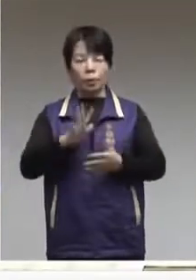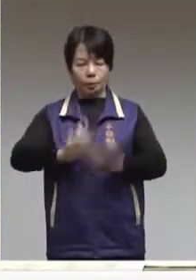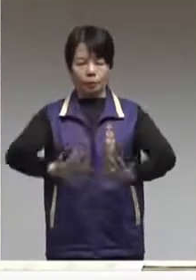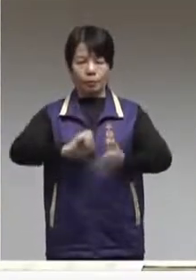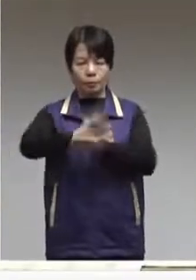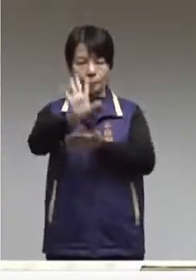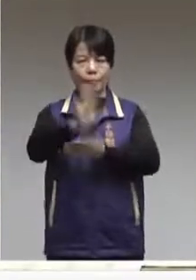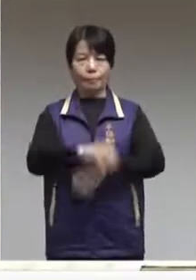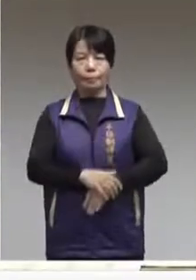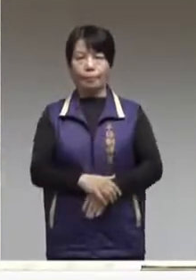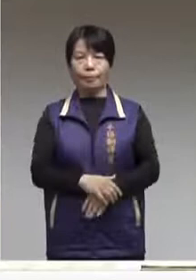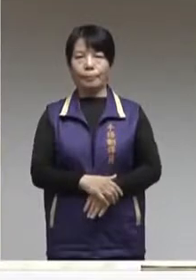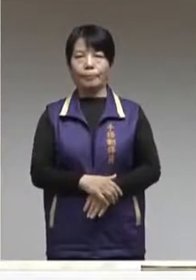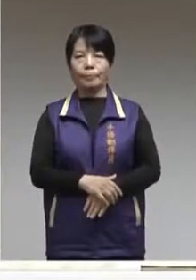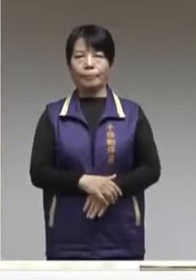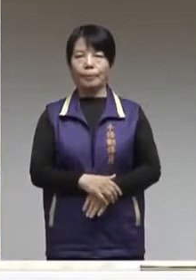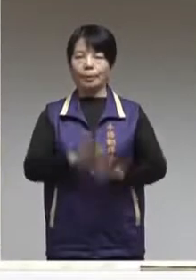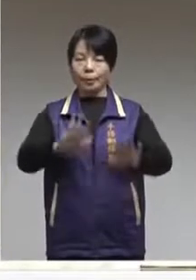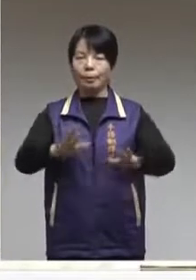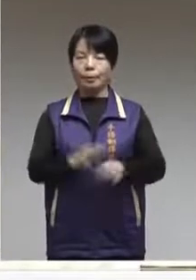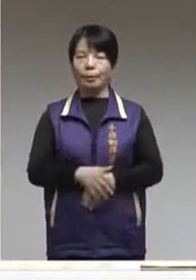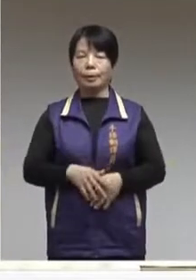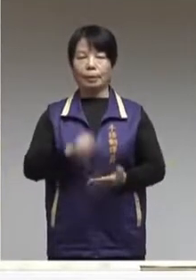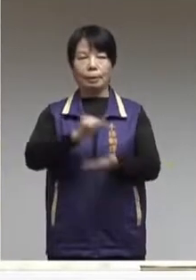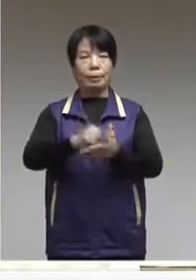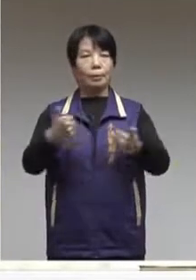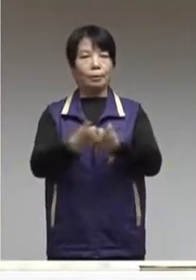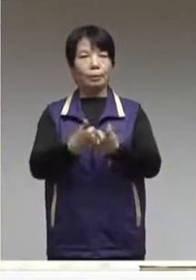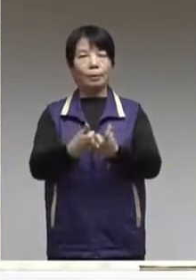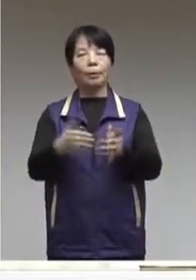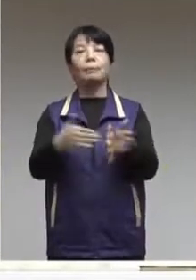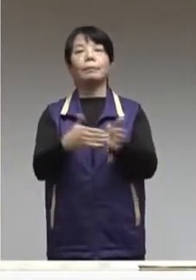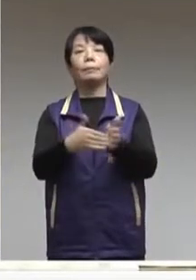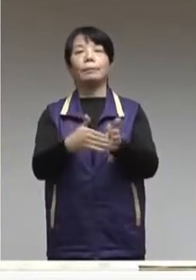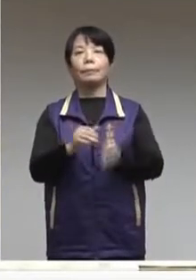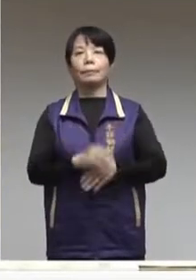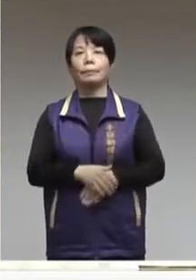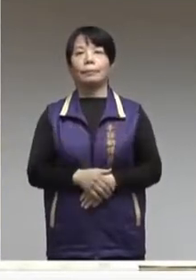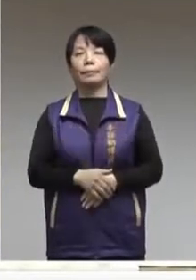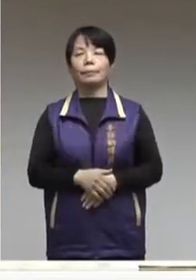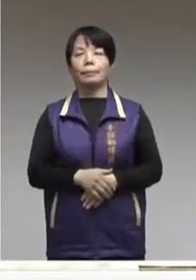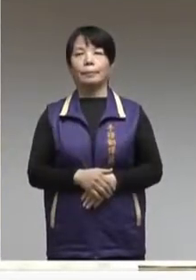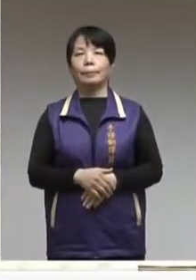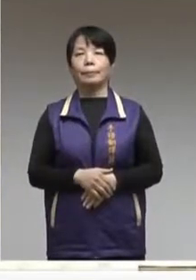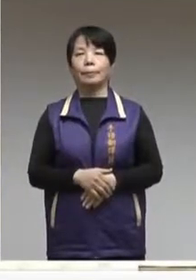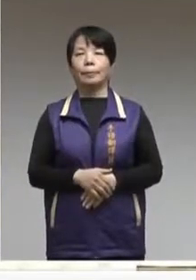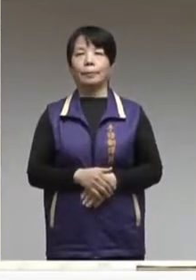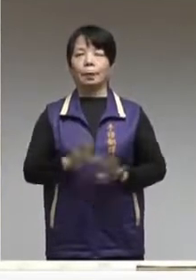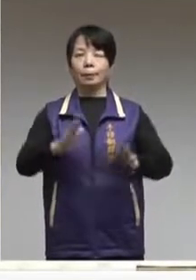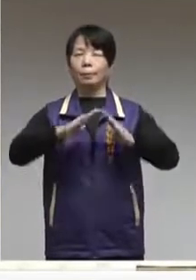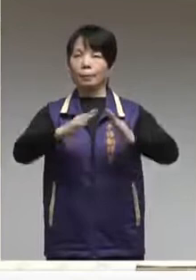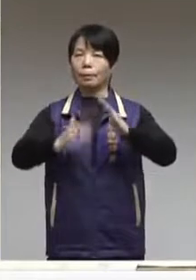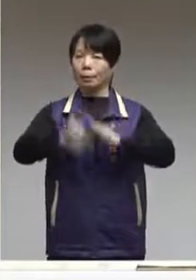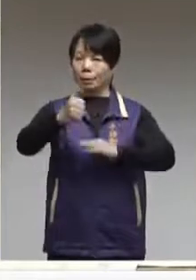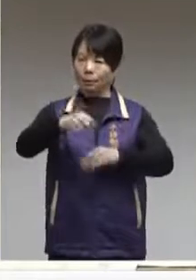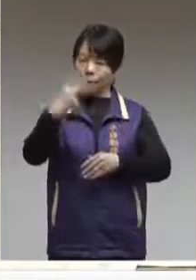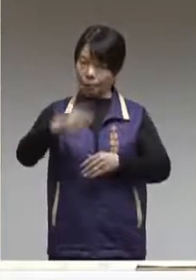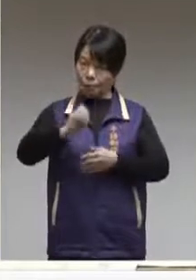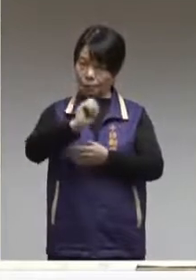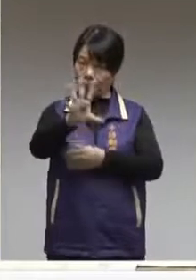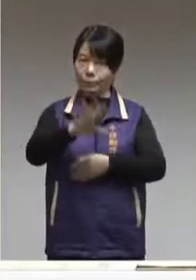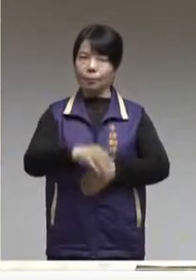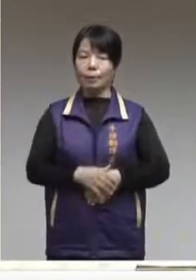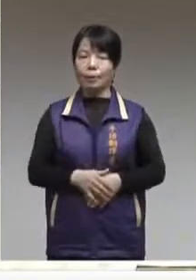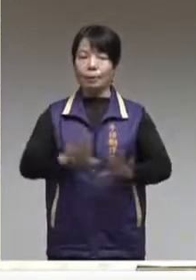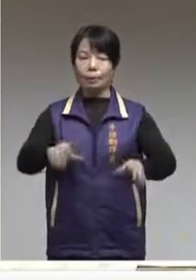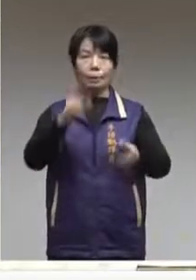告。啊，咱今天这个记者会就到这。哦，啊，像我市长给大家提醒，拜托大家